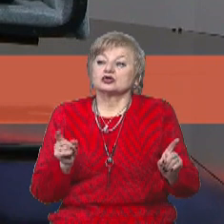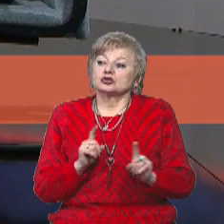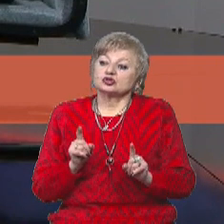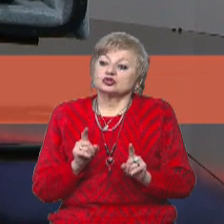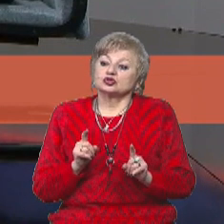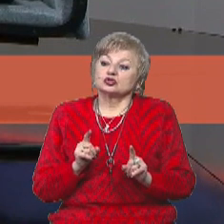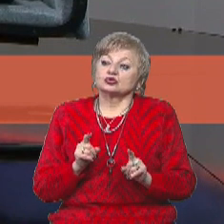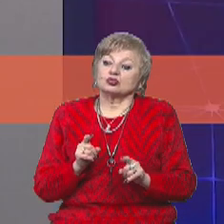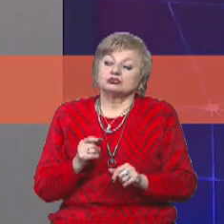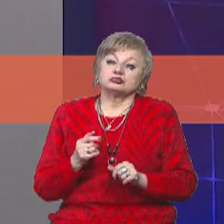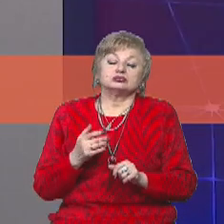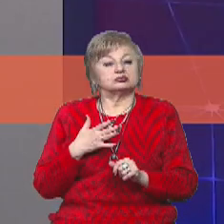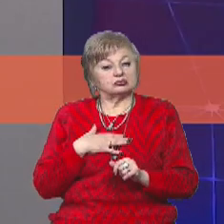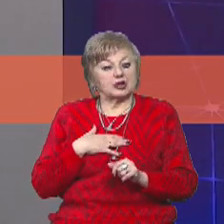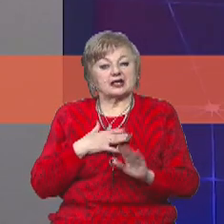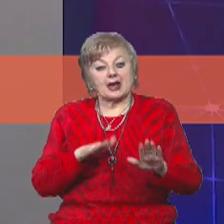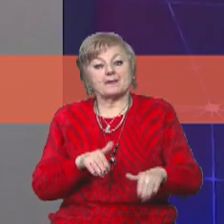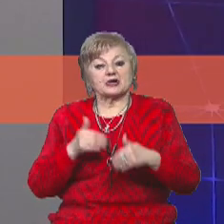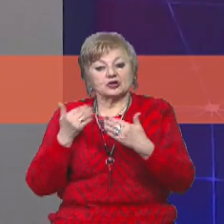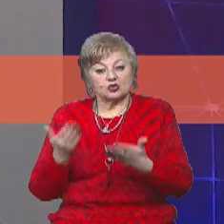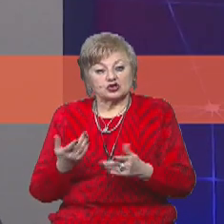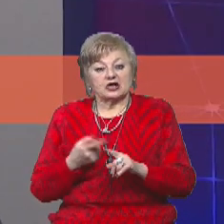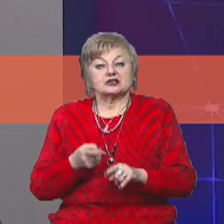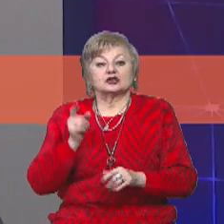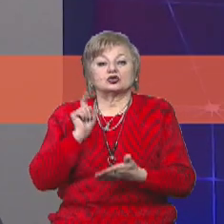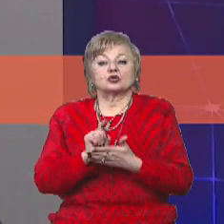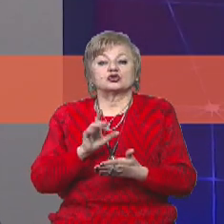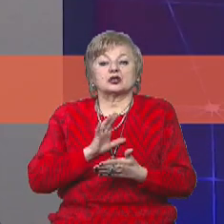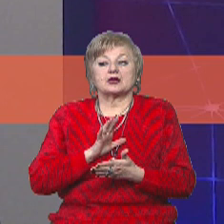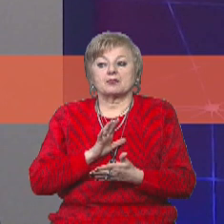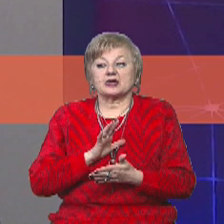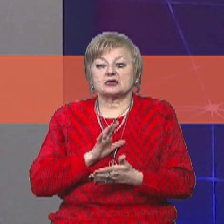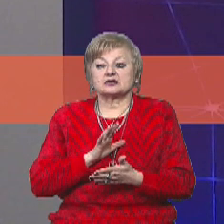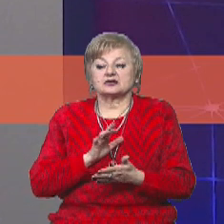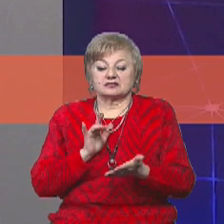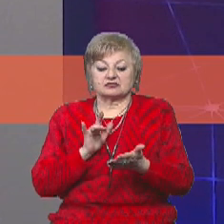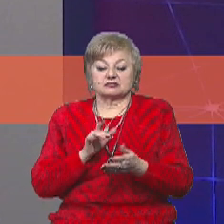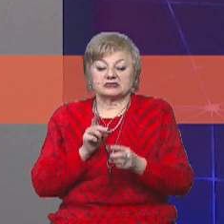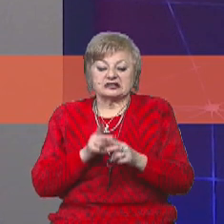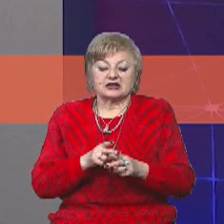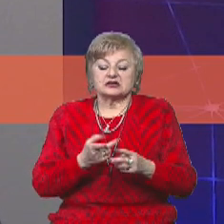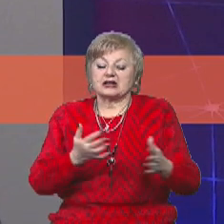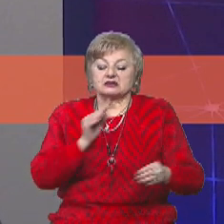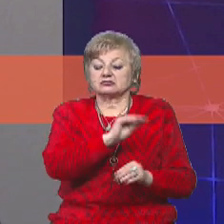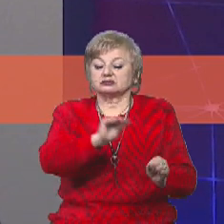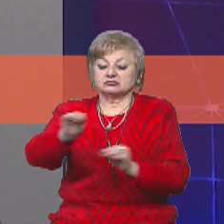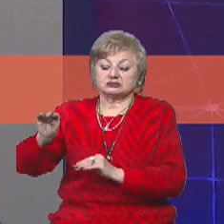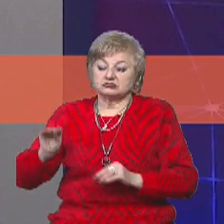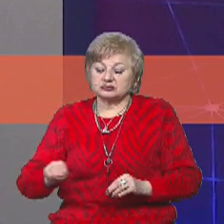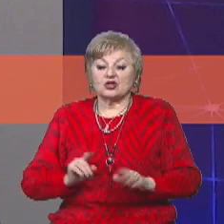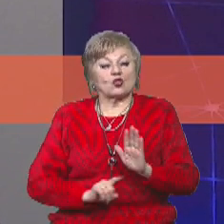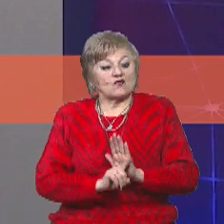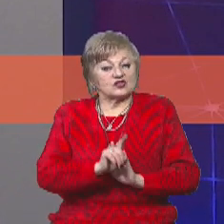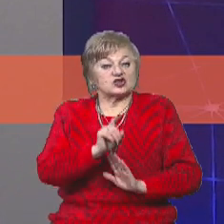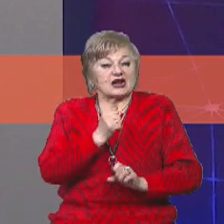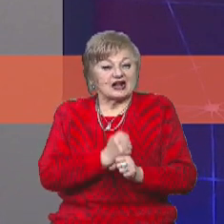ну, моя пропозиція полягає в тому, що це має бути система таких станцій, вона може не одна бути. Але для початку